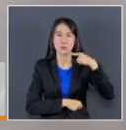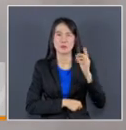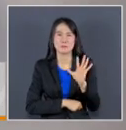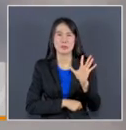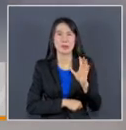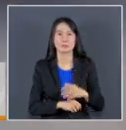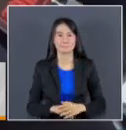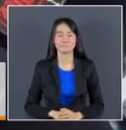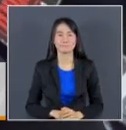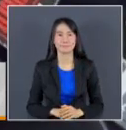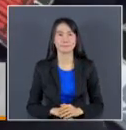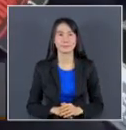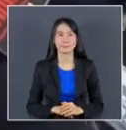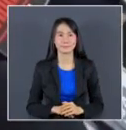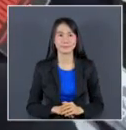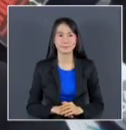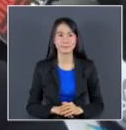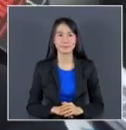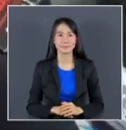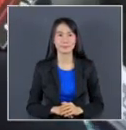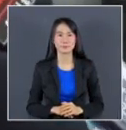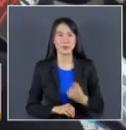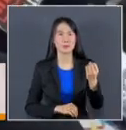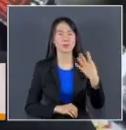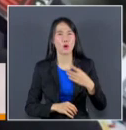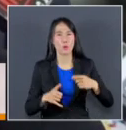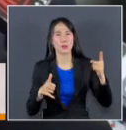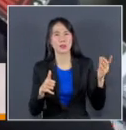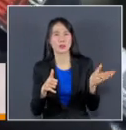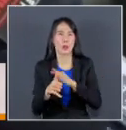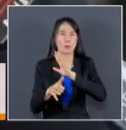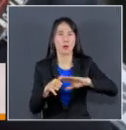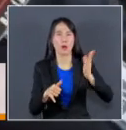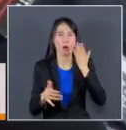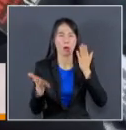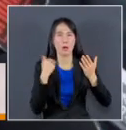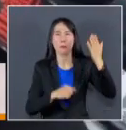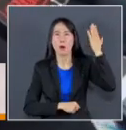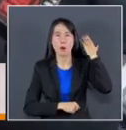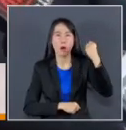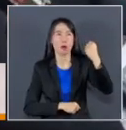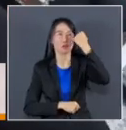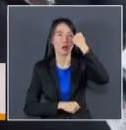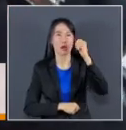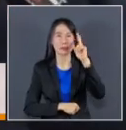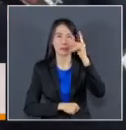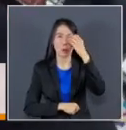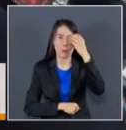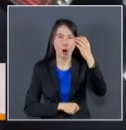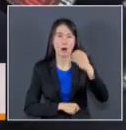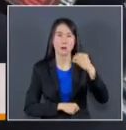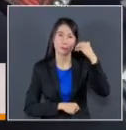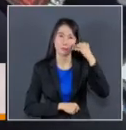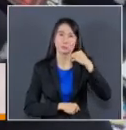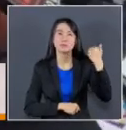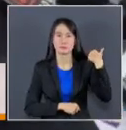ค่ะ ว่าน้องอ่ะบอกหนูว่ามันตีหนูมันทำร้ายหนูมันก็เคยโดนต่อยตาเขียวเลยอันนี้คือหลายคนที่พูดมาว่าน้องโ